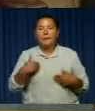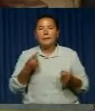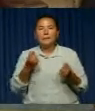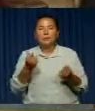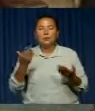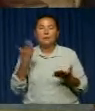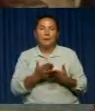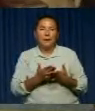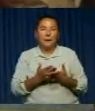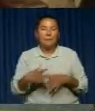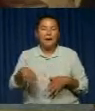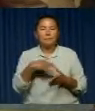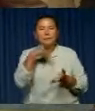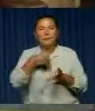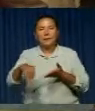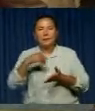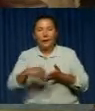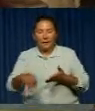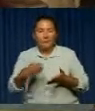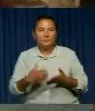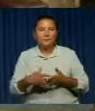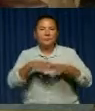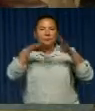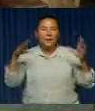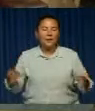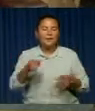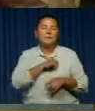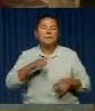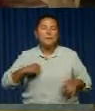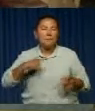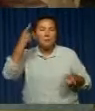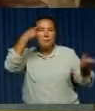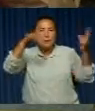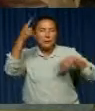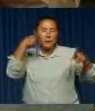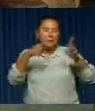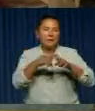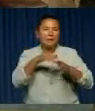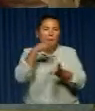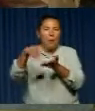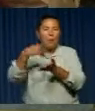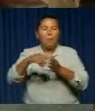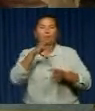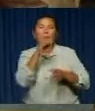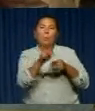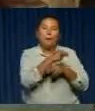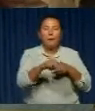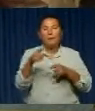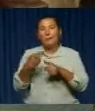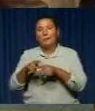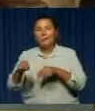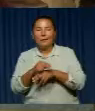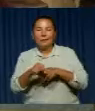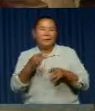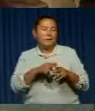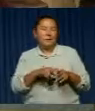үзілді кесілді бәрін сатып алып әрине біз қолдан жасап жатырмыз. Жаңа айттым, дүрбелеңге салдық біз. Біз соған салып кеттік. Біреудің